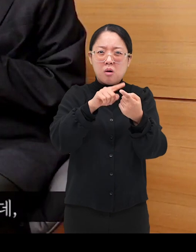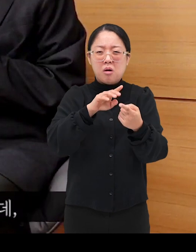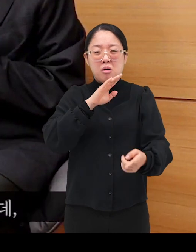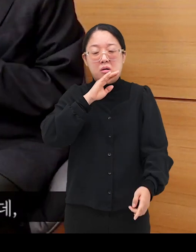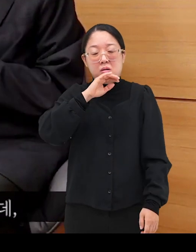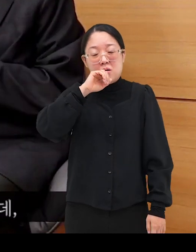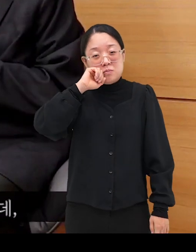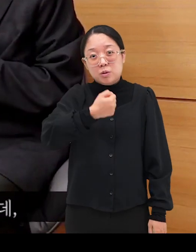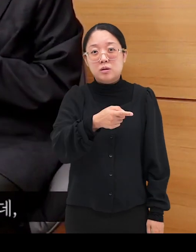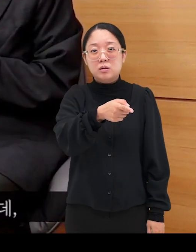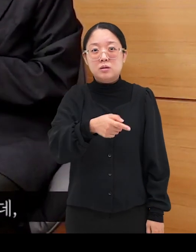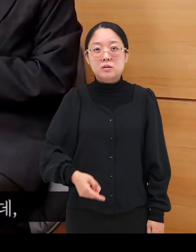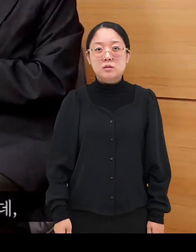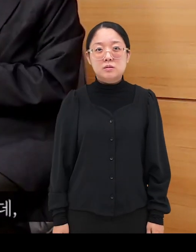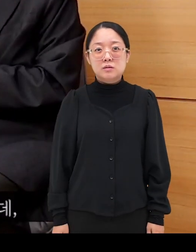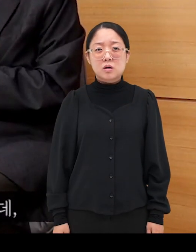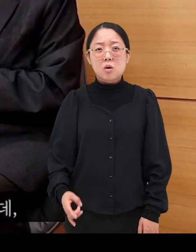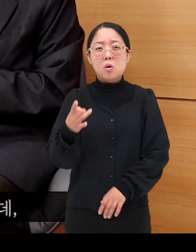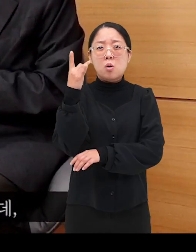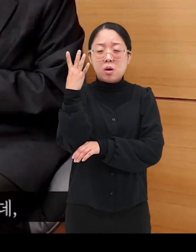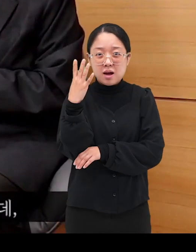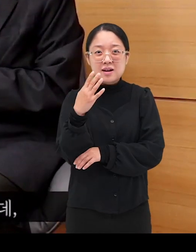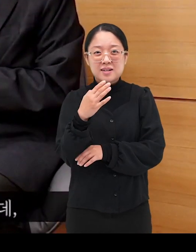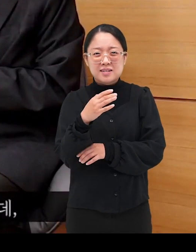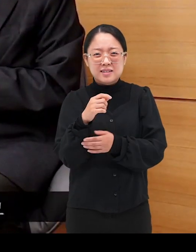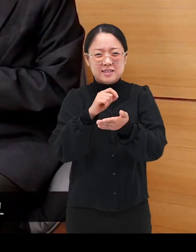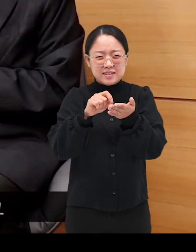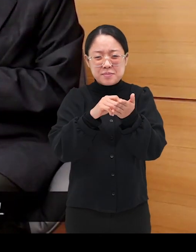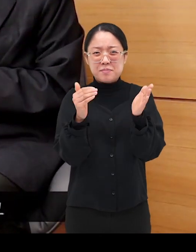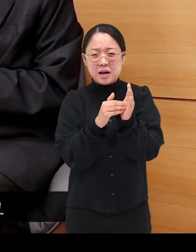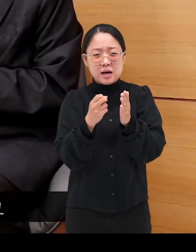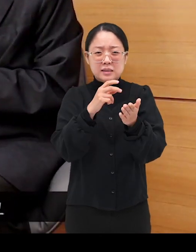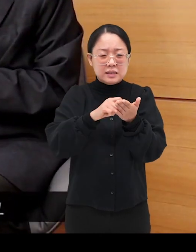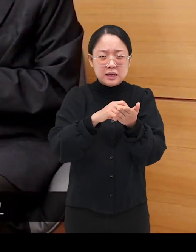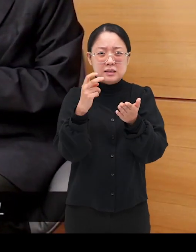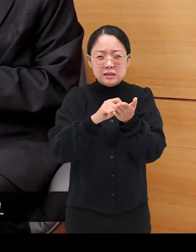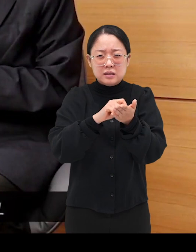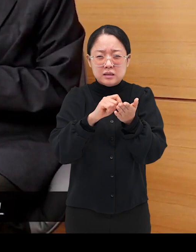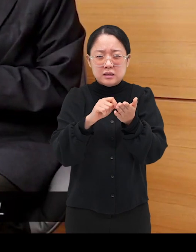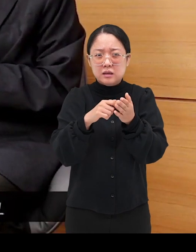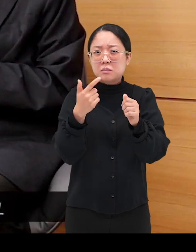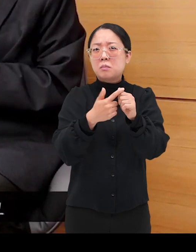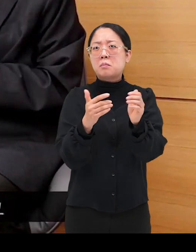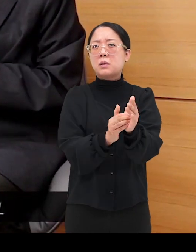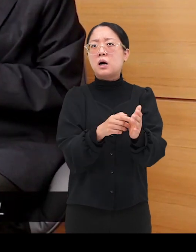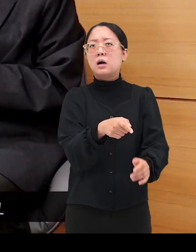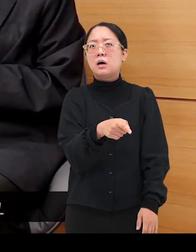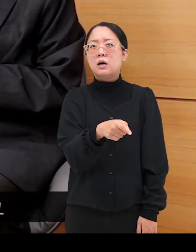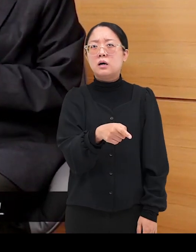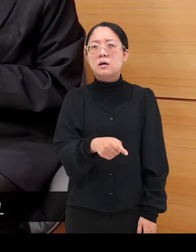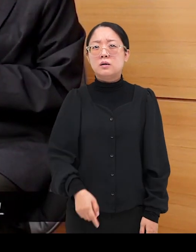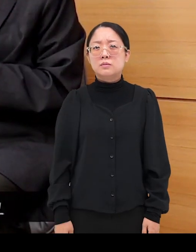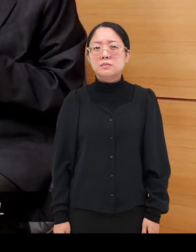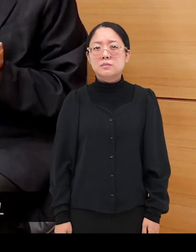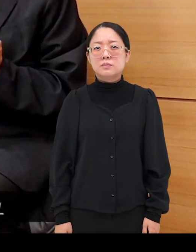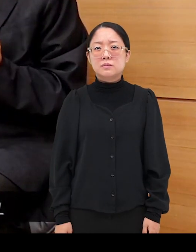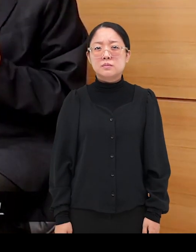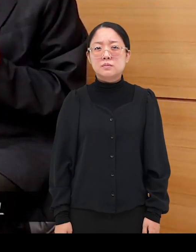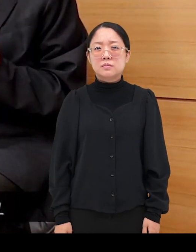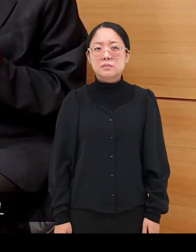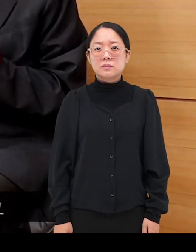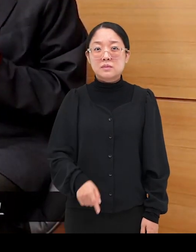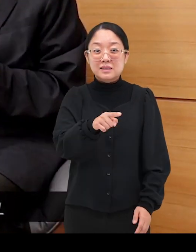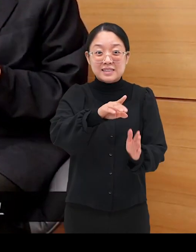원래는 퇴고를 할 때 6번 정도를 했는데 5번째까지는 이제